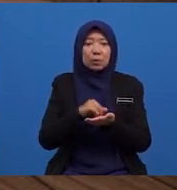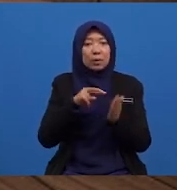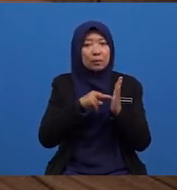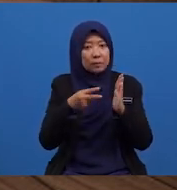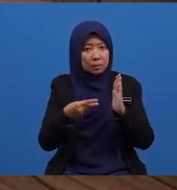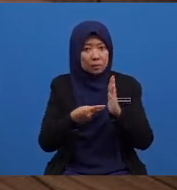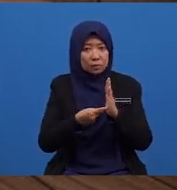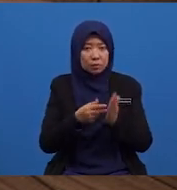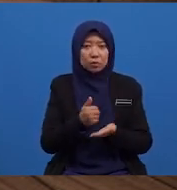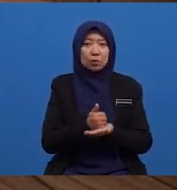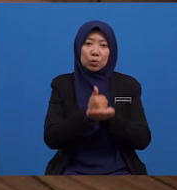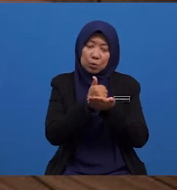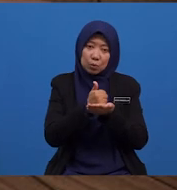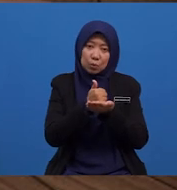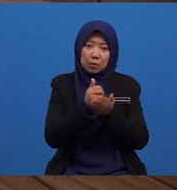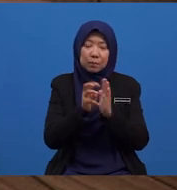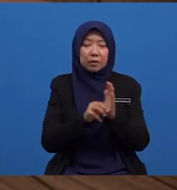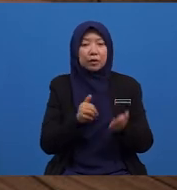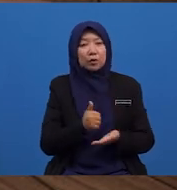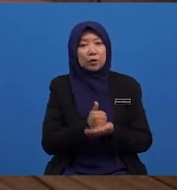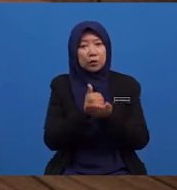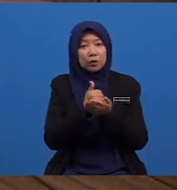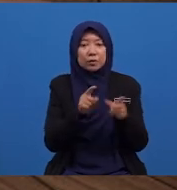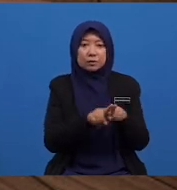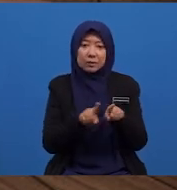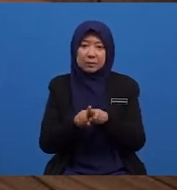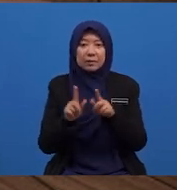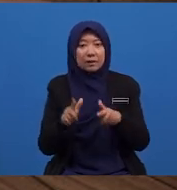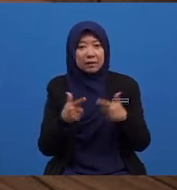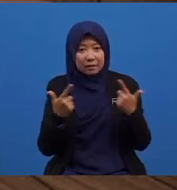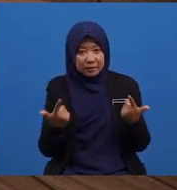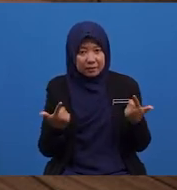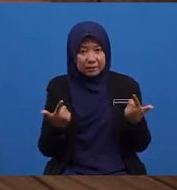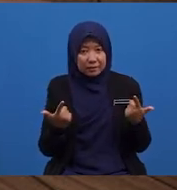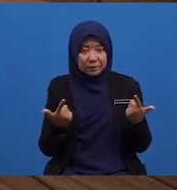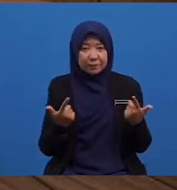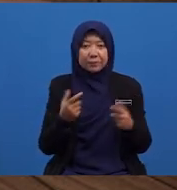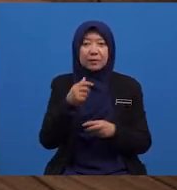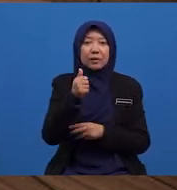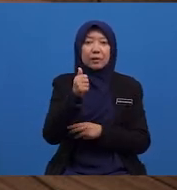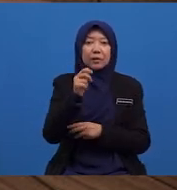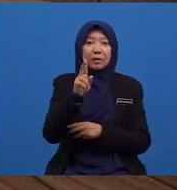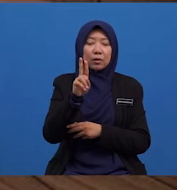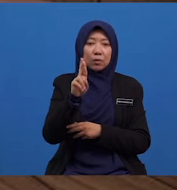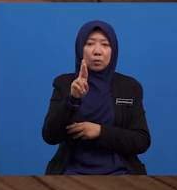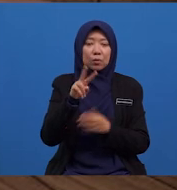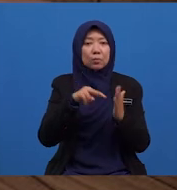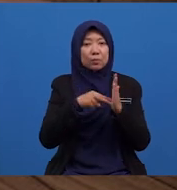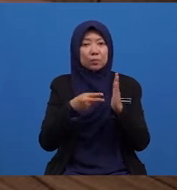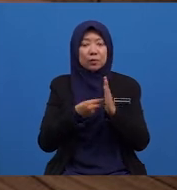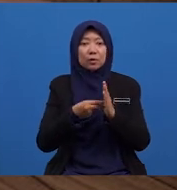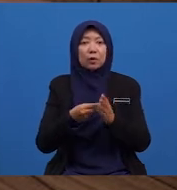maksud tolong-menolong di antara satu sama lain. Aur ialah kata nama yang bererti